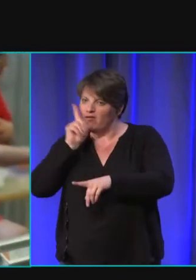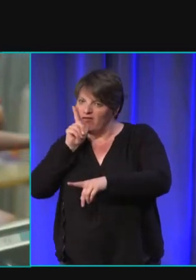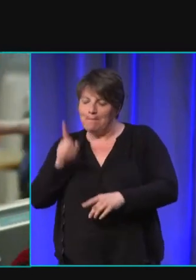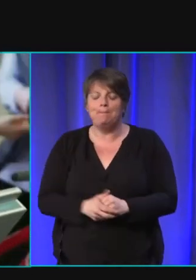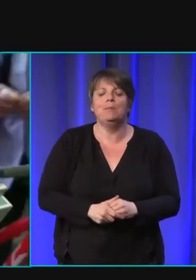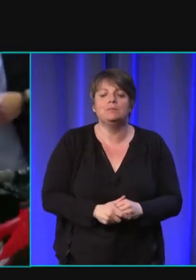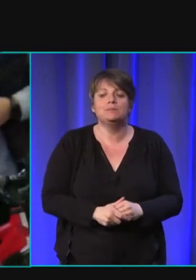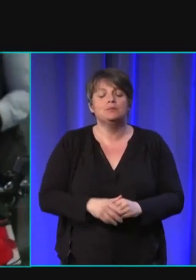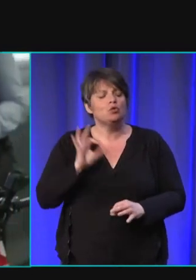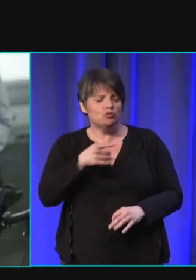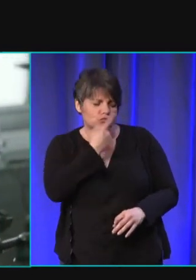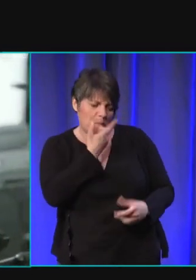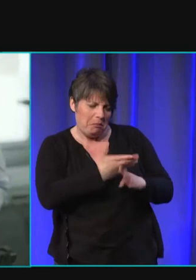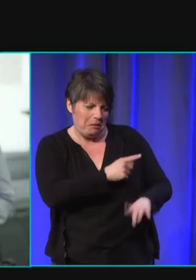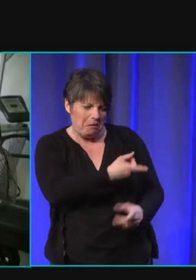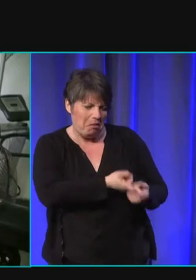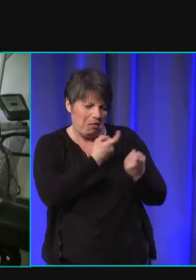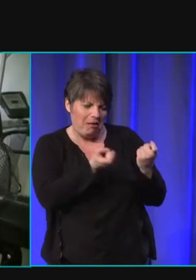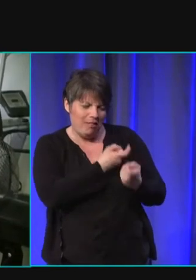Hugo, tu t'es entraîné avant, je suis sûre.